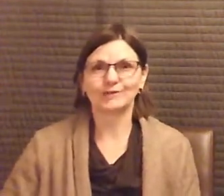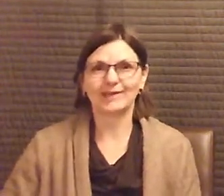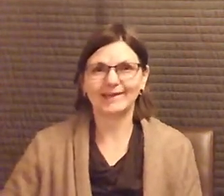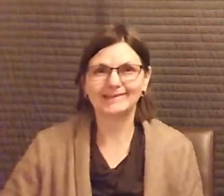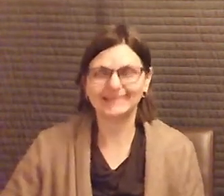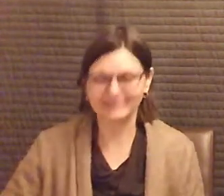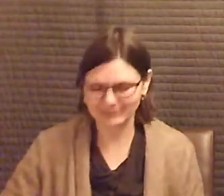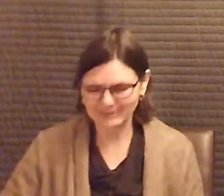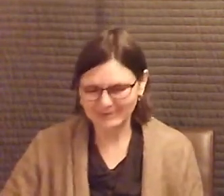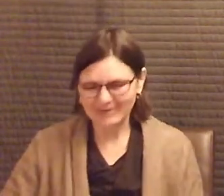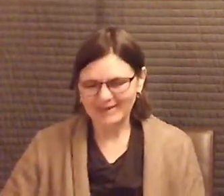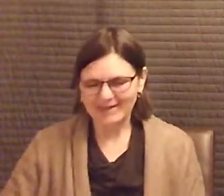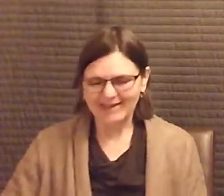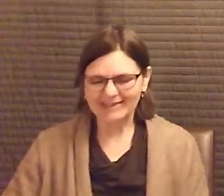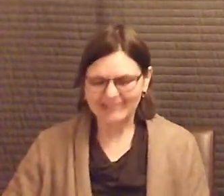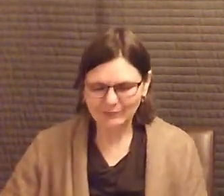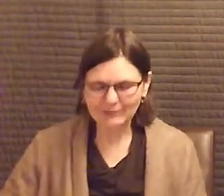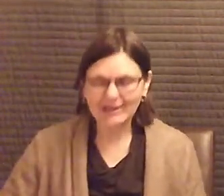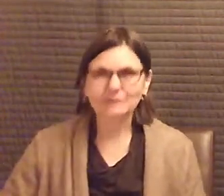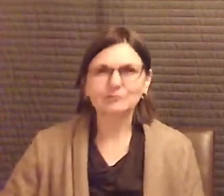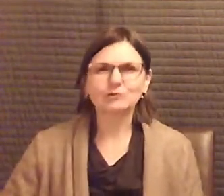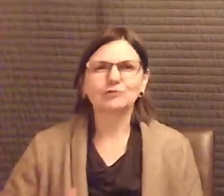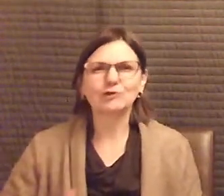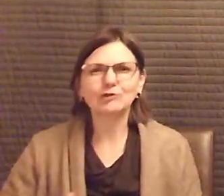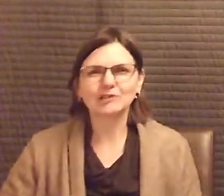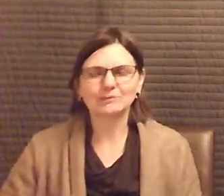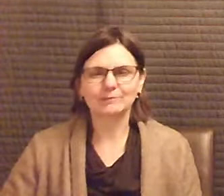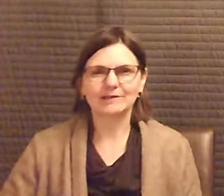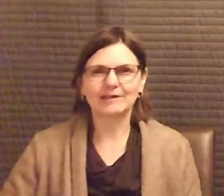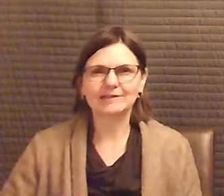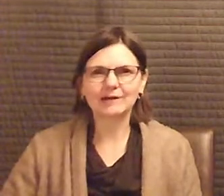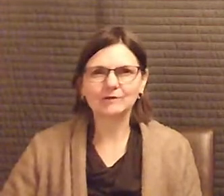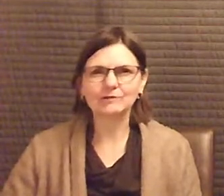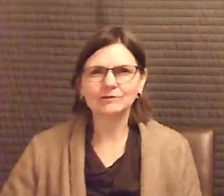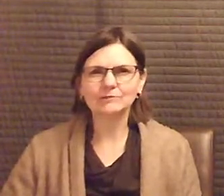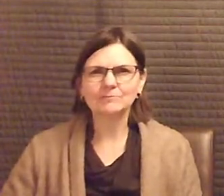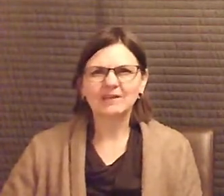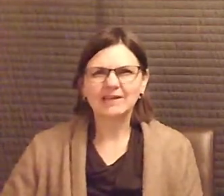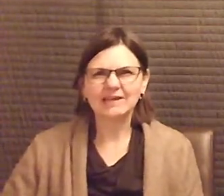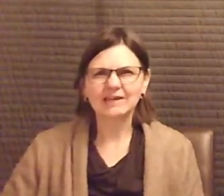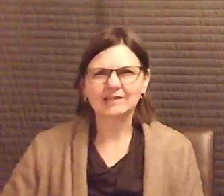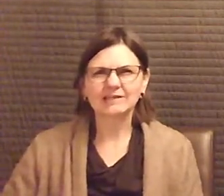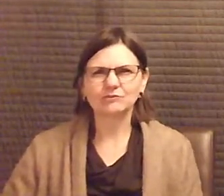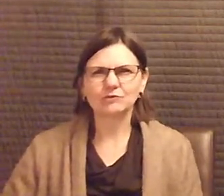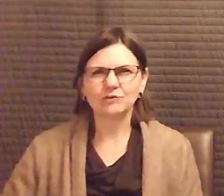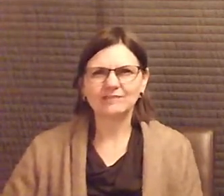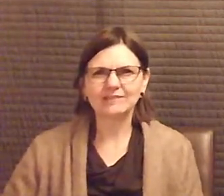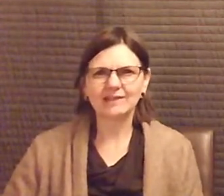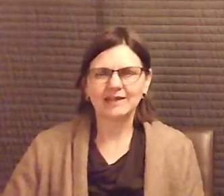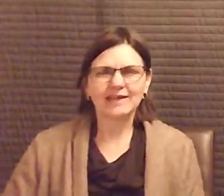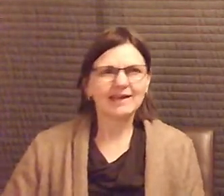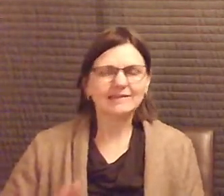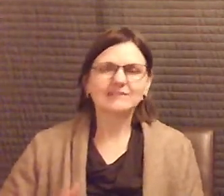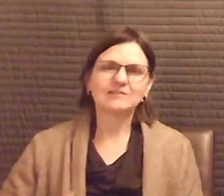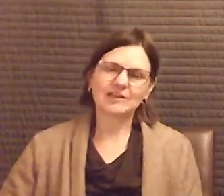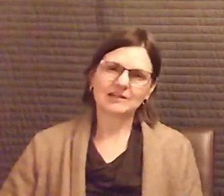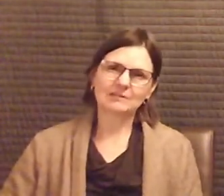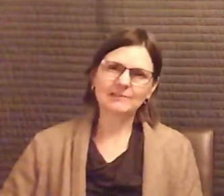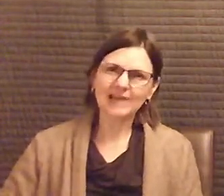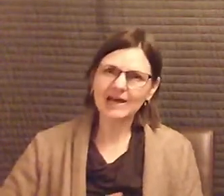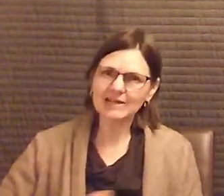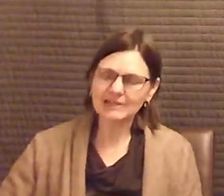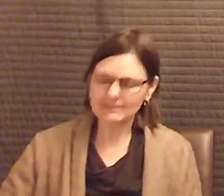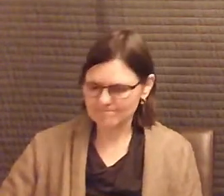en ik nu ik dank u daarom voor uw verlossingsplan ik denk hier dat u in in deze wereld